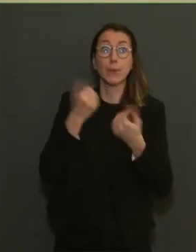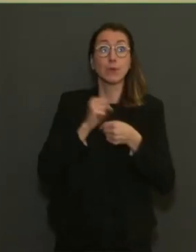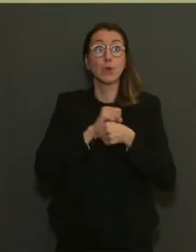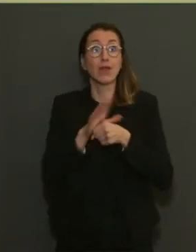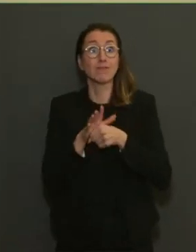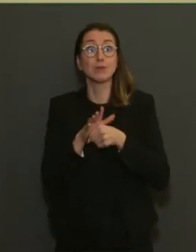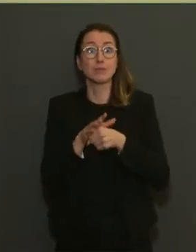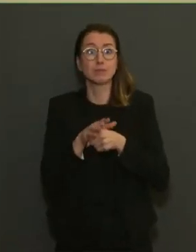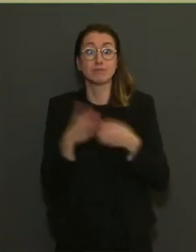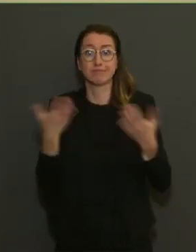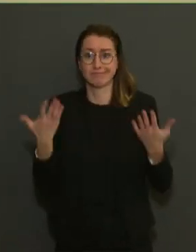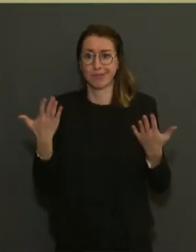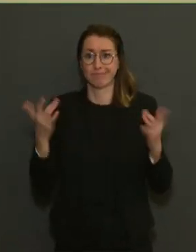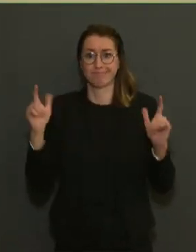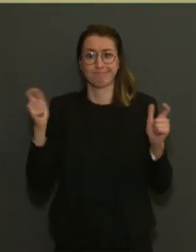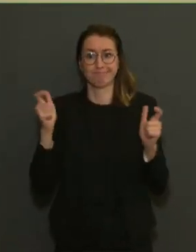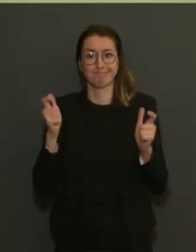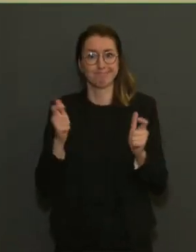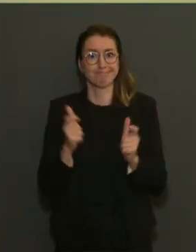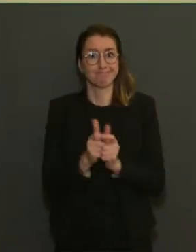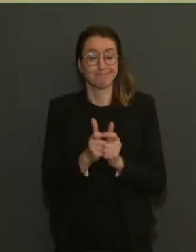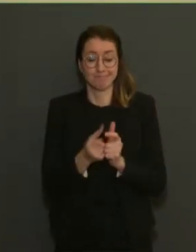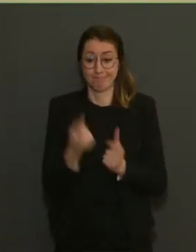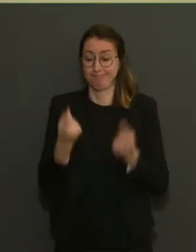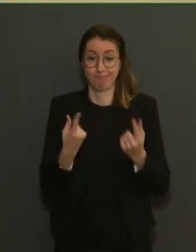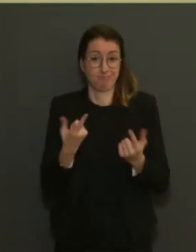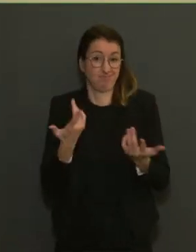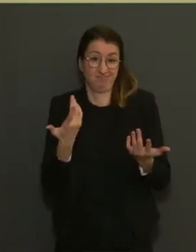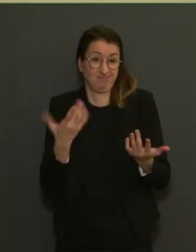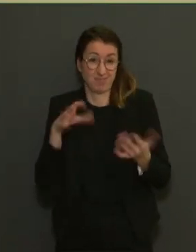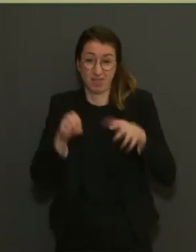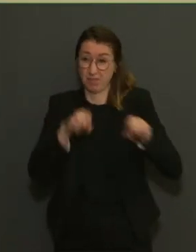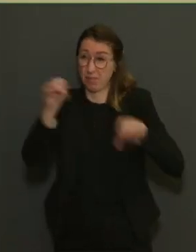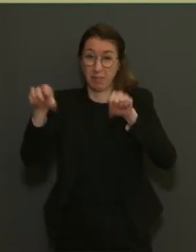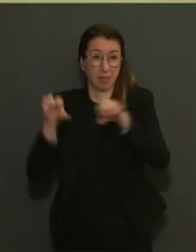est clairement une donnée inquiétante.